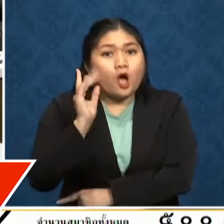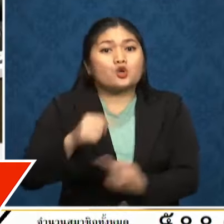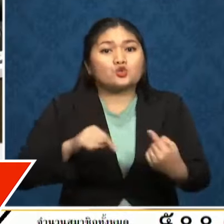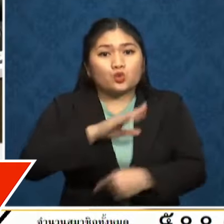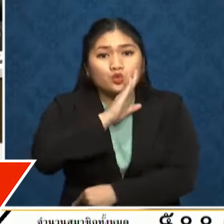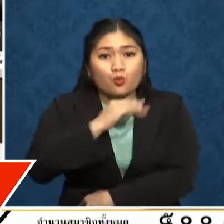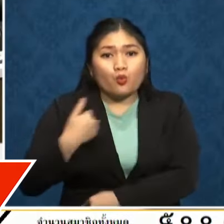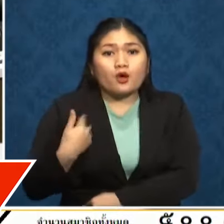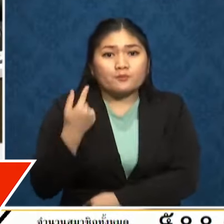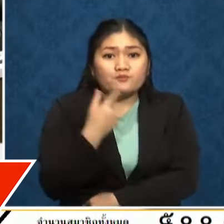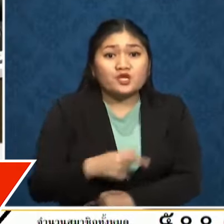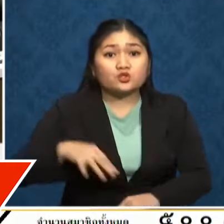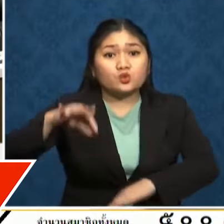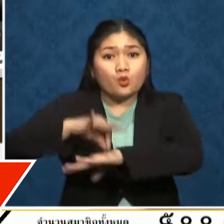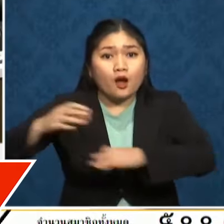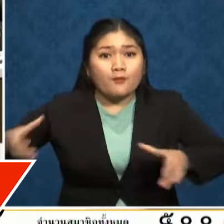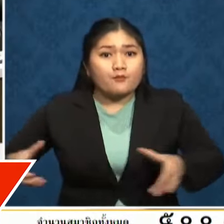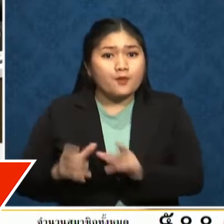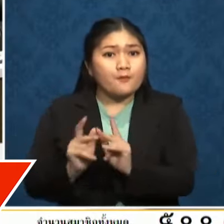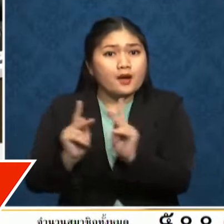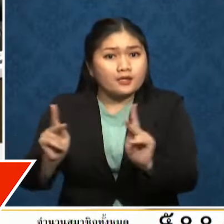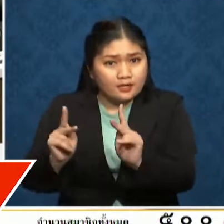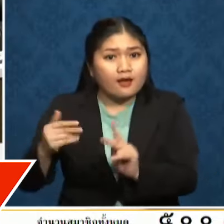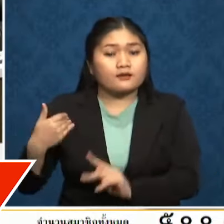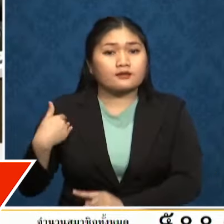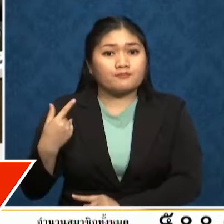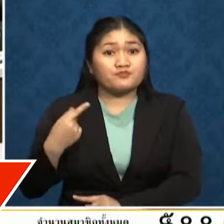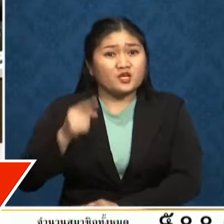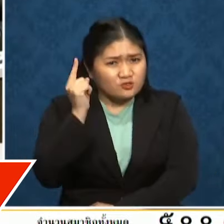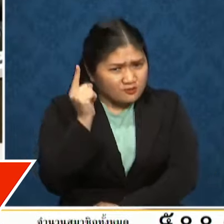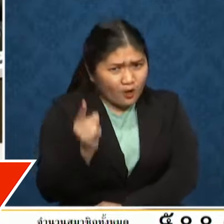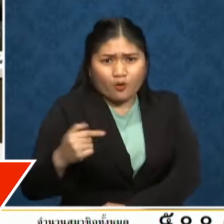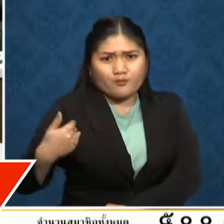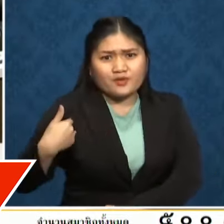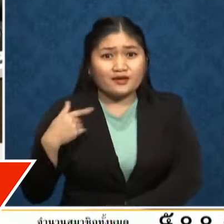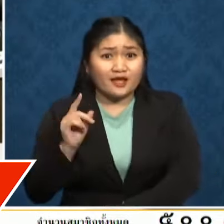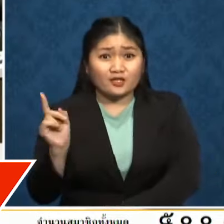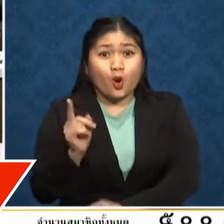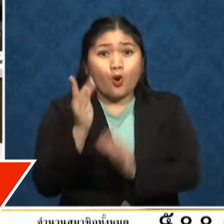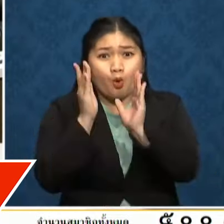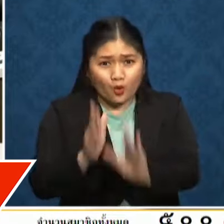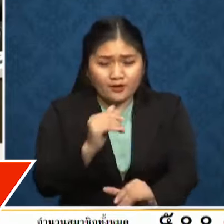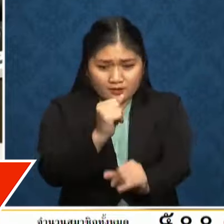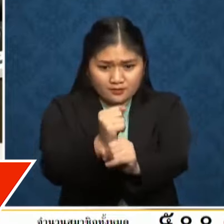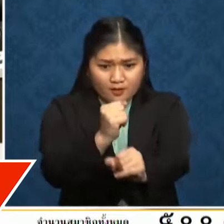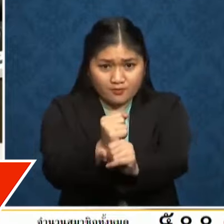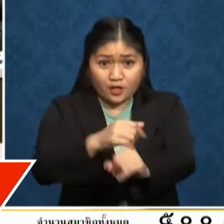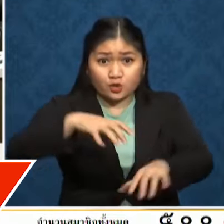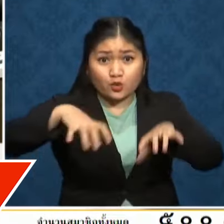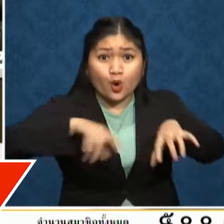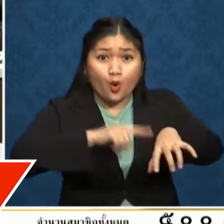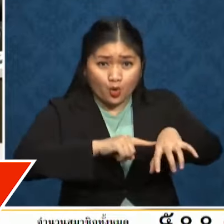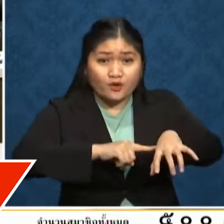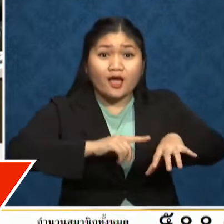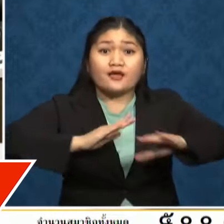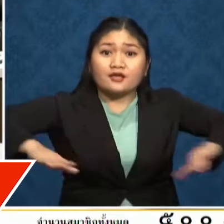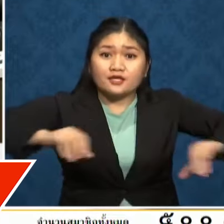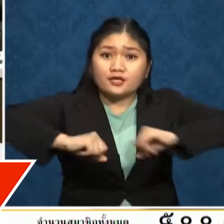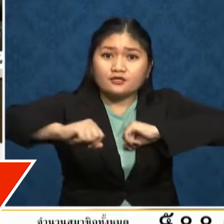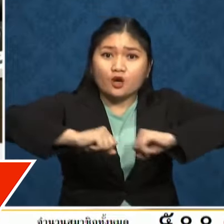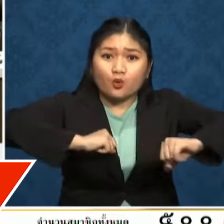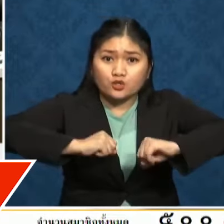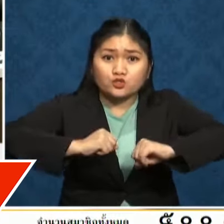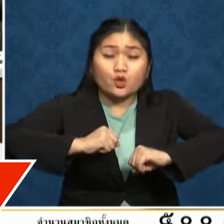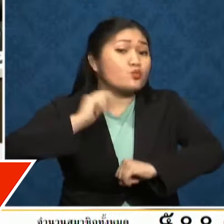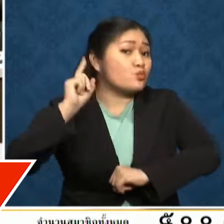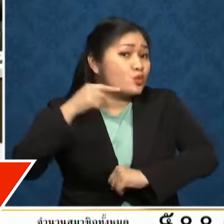ีจะมีการตั้งขณะการมาที่การจะต้องมีสัตวสวนของคนที่ทำงานใองกรเรื่เด็เยาวะชนสัรี ผ